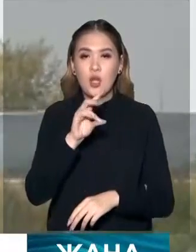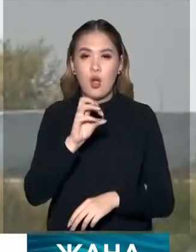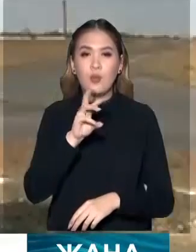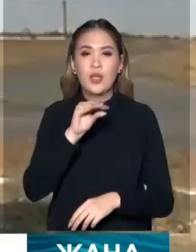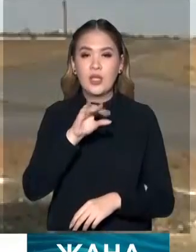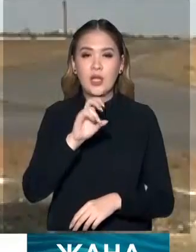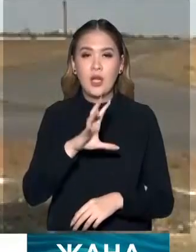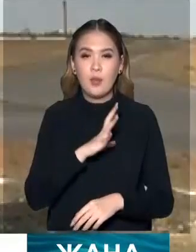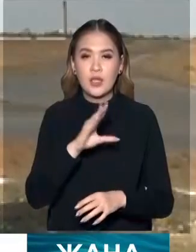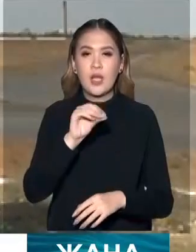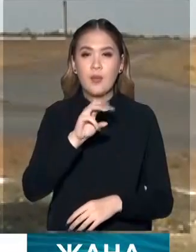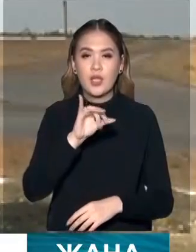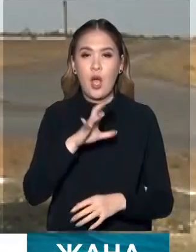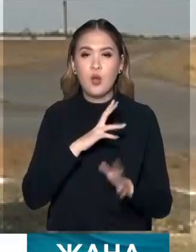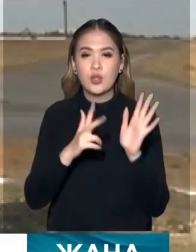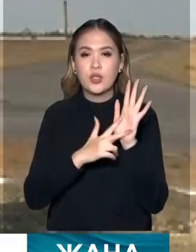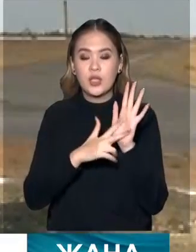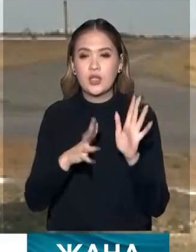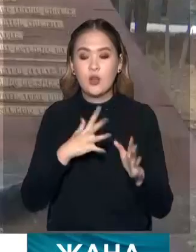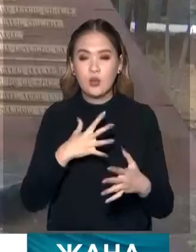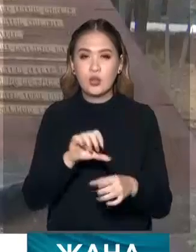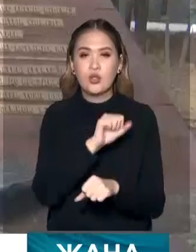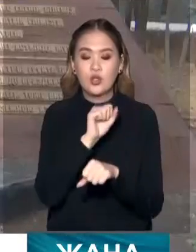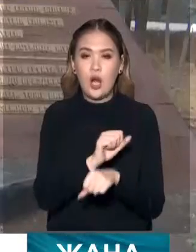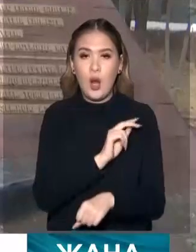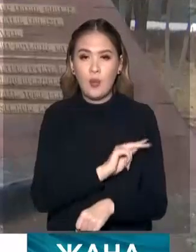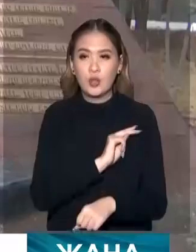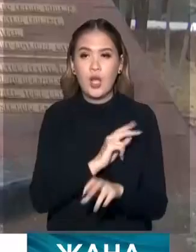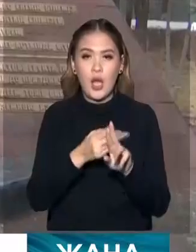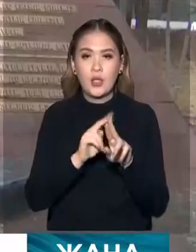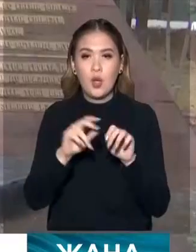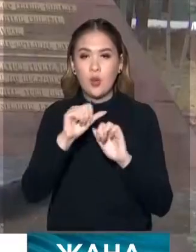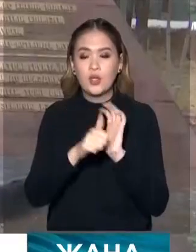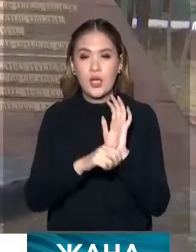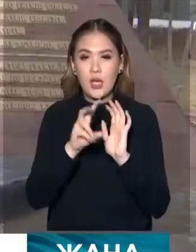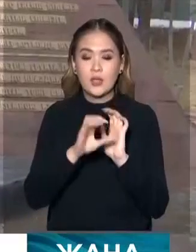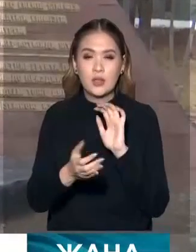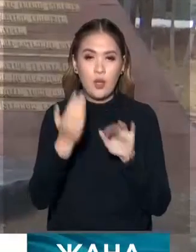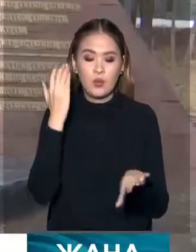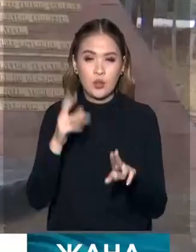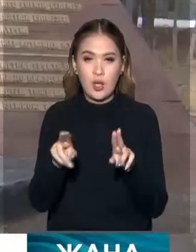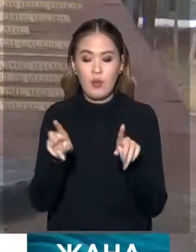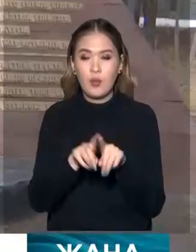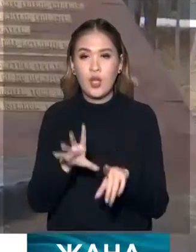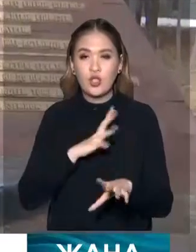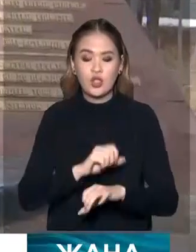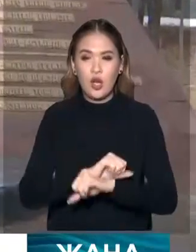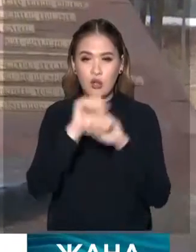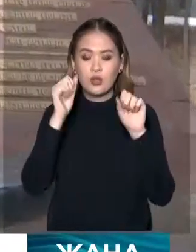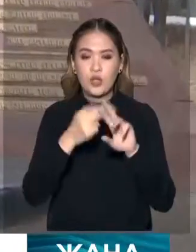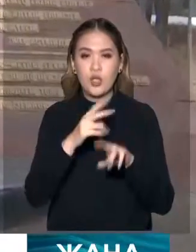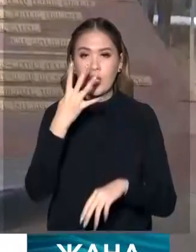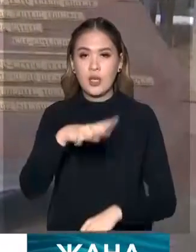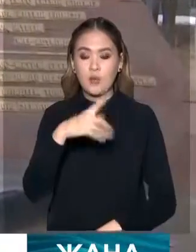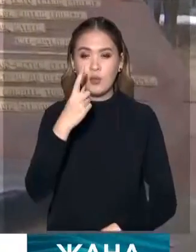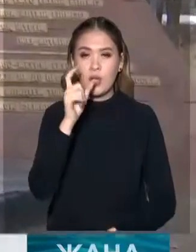Теміртауға қарасты 8 шахтаның жұмысы тоқтатылды. Осыдан 16 жыл бұрын дәл сол Ленин шахтасында үлкен жарылыс болып, салдарынан